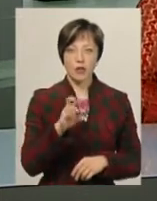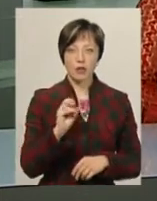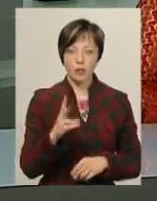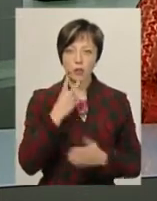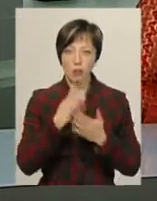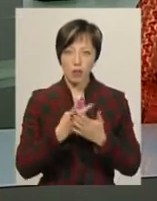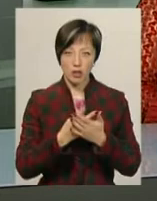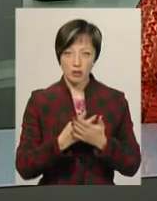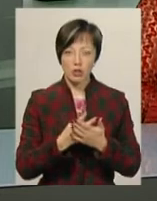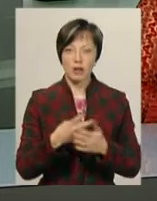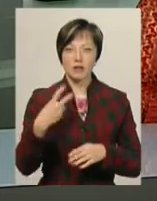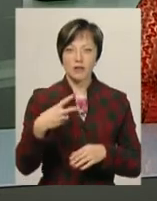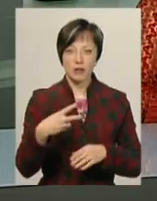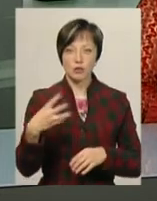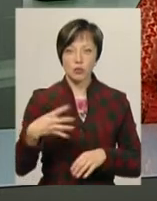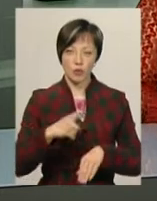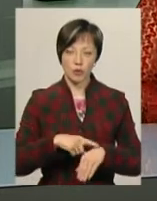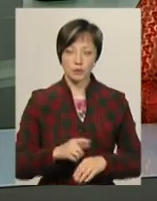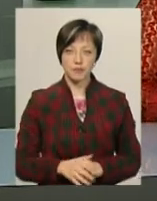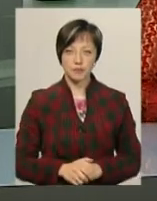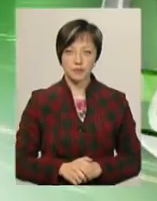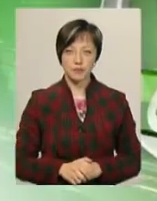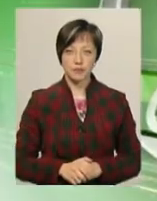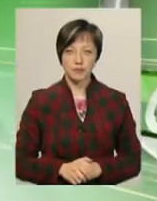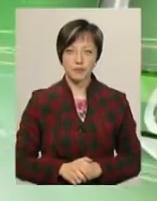ви побачите у 20:40.